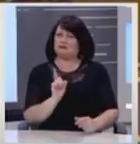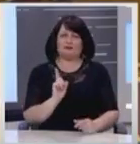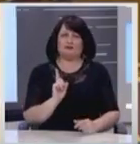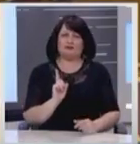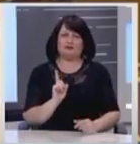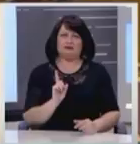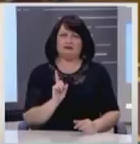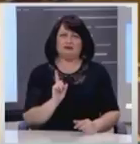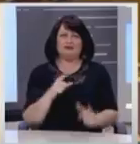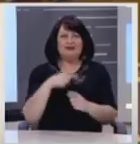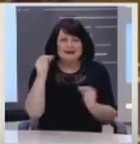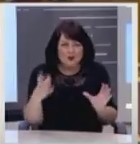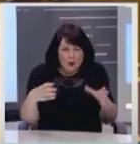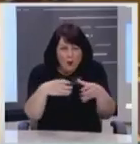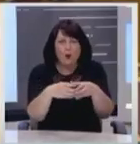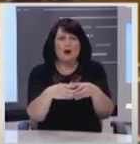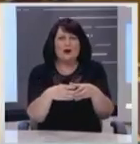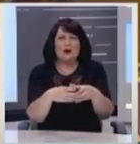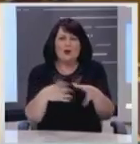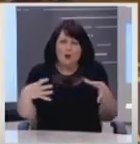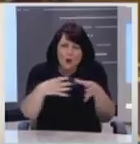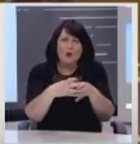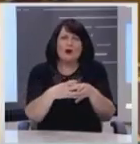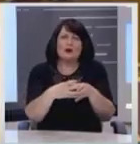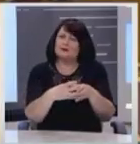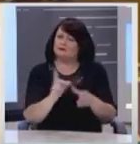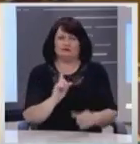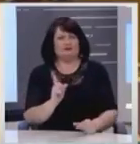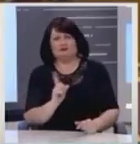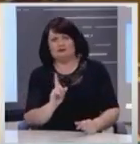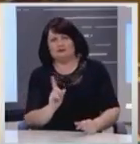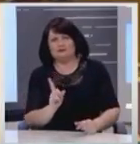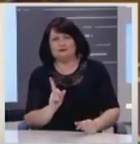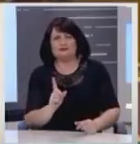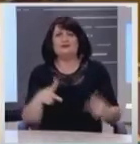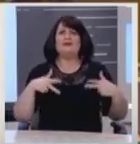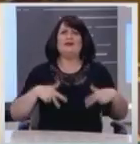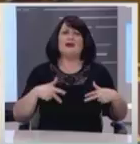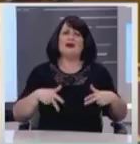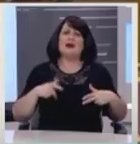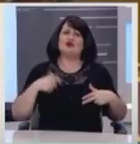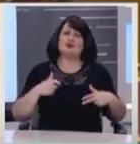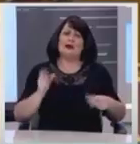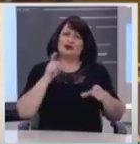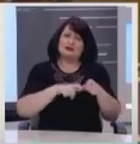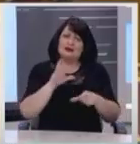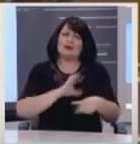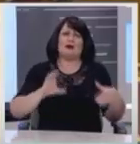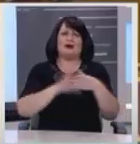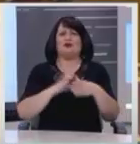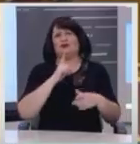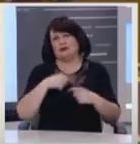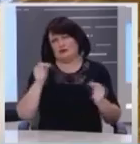στην επανενωμένη Κυπριακή Δημοκρατία, δηλαδή απέναντι σε μια χώρα κράτος μέλος της Ευρωπαϊκής